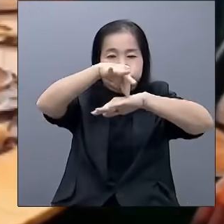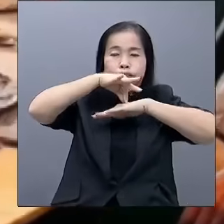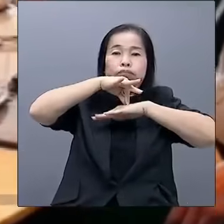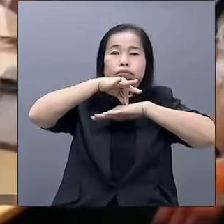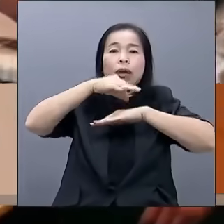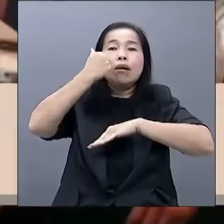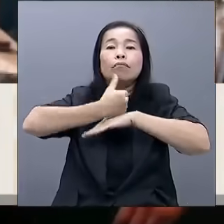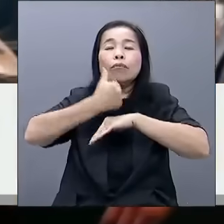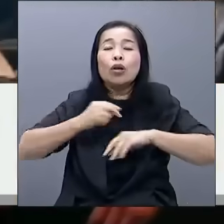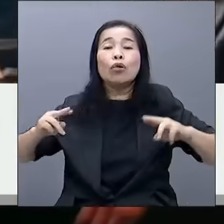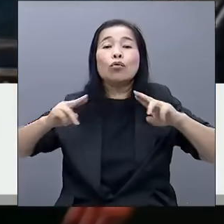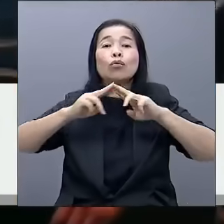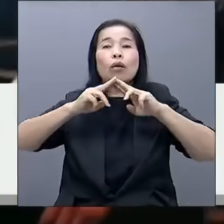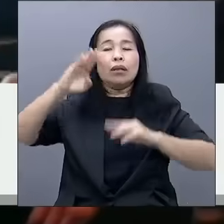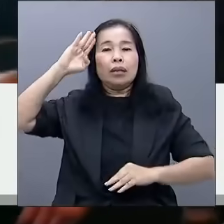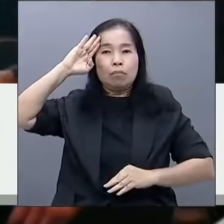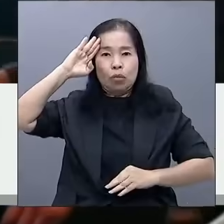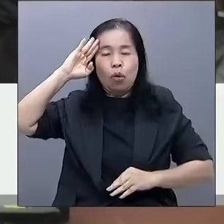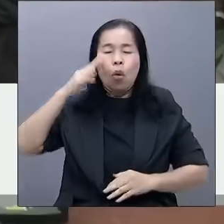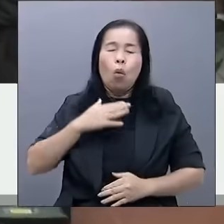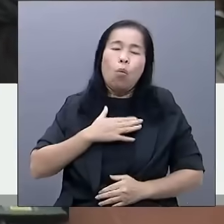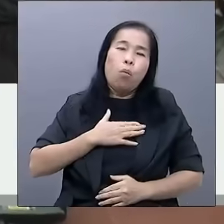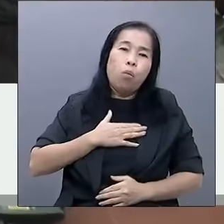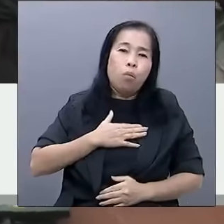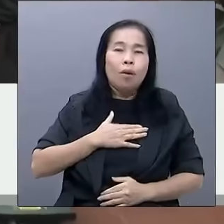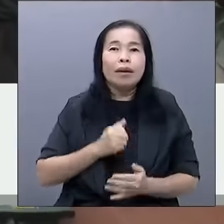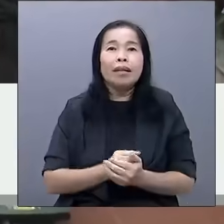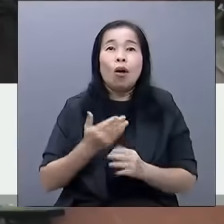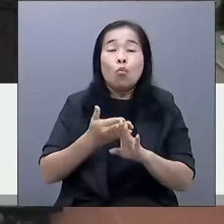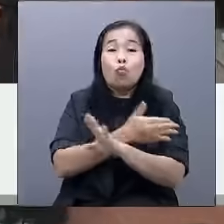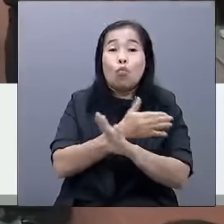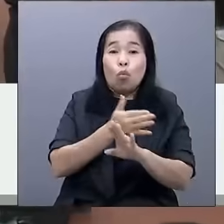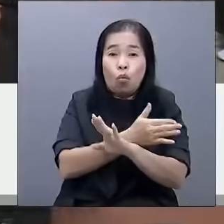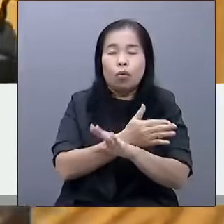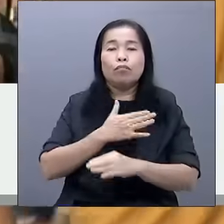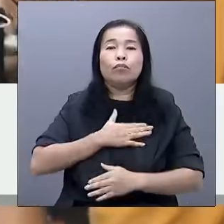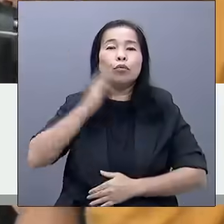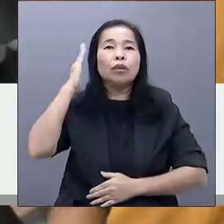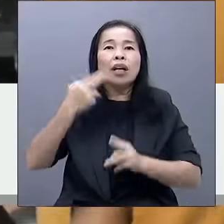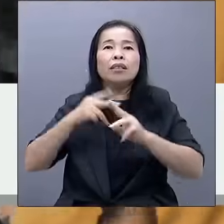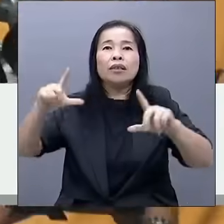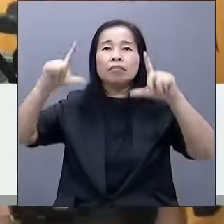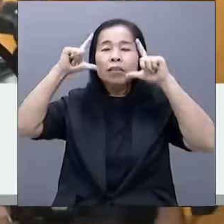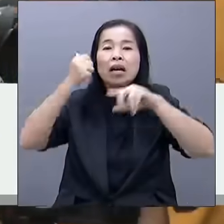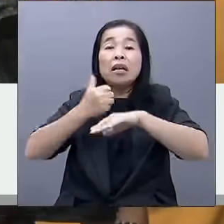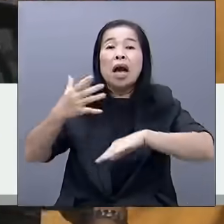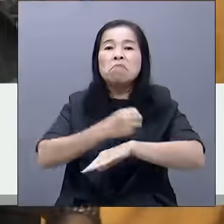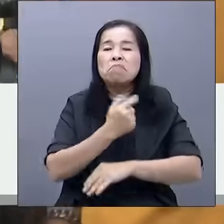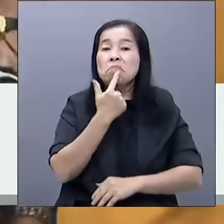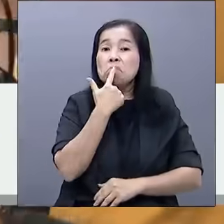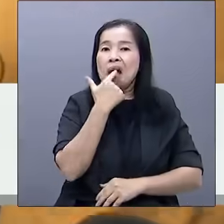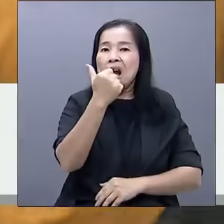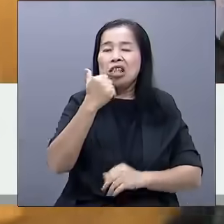ซึ่งเป็นงานด้านความมั่นคงที่ซับซ้อนก่อนหน้านี้นายสุทินได้ฉายานักการเมืองฝีปากกล้า